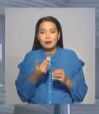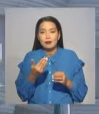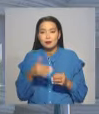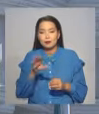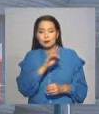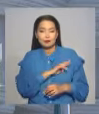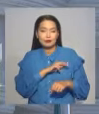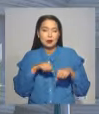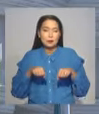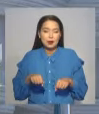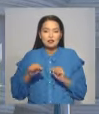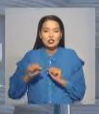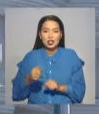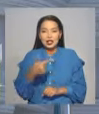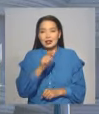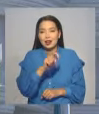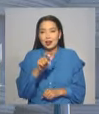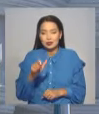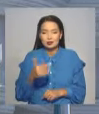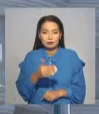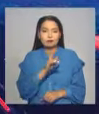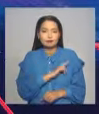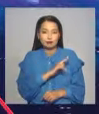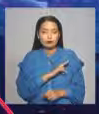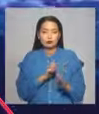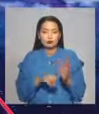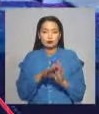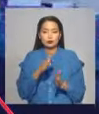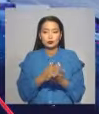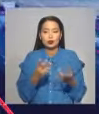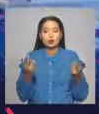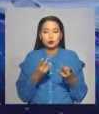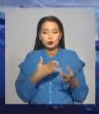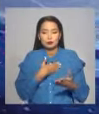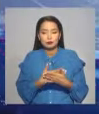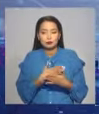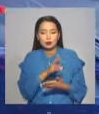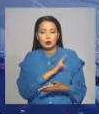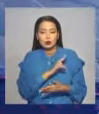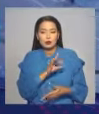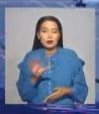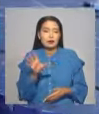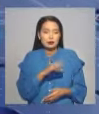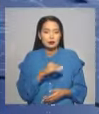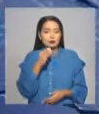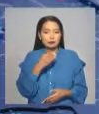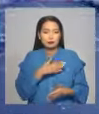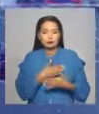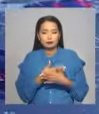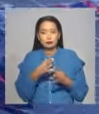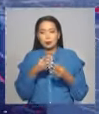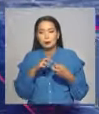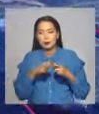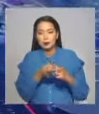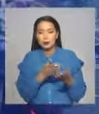система защиты прав граждан. Но есть еще над чем работать. Нужно проактивно работать по всем потенциально проблемным направлениям. Следует